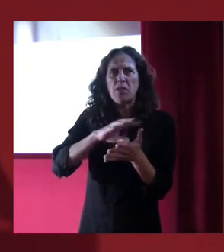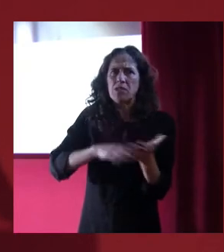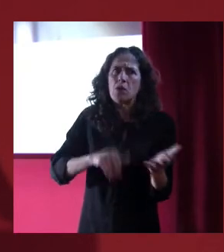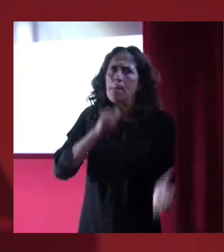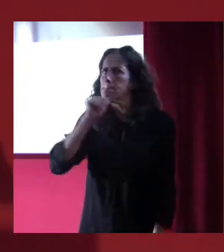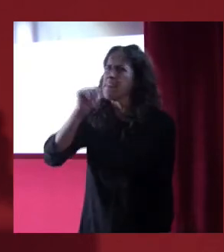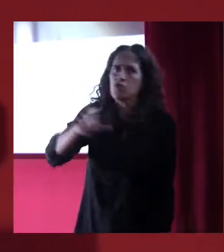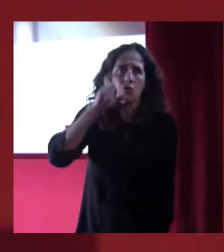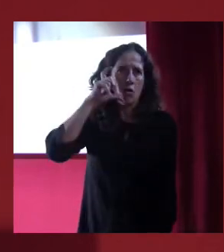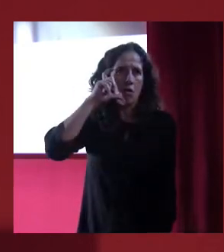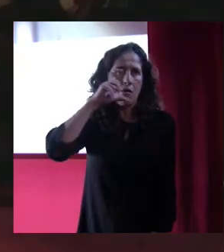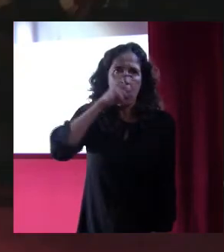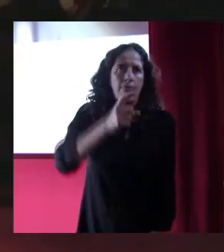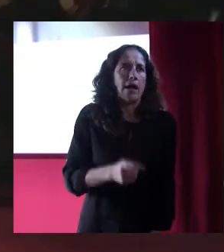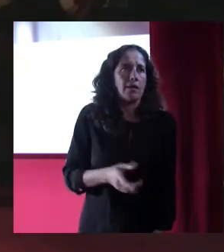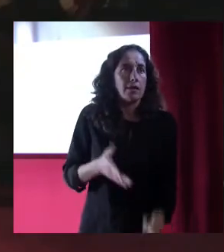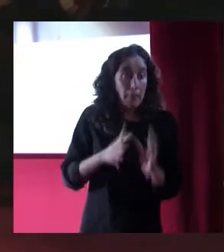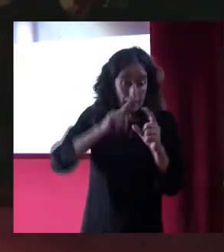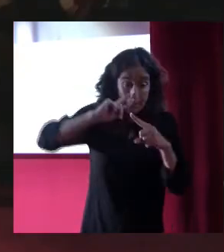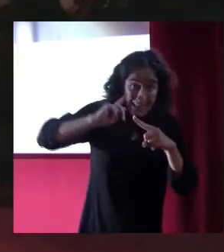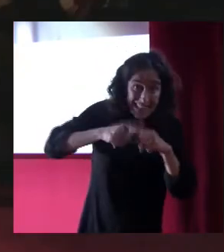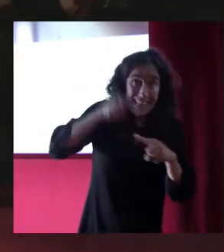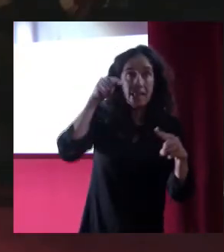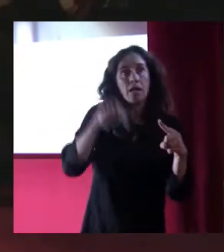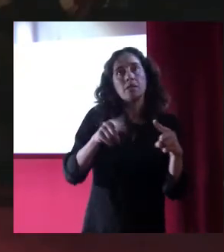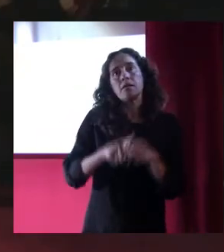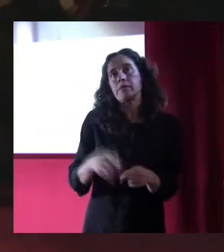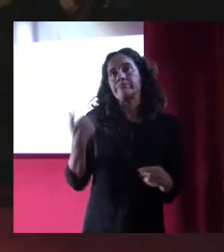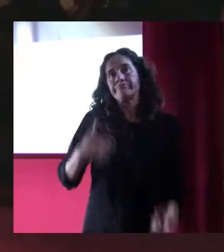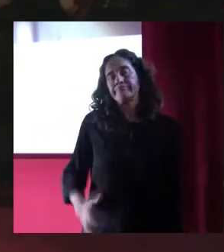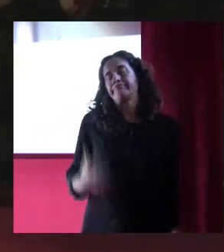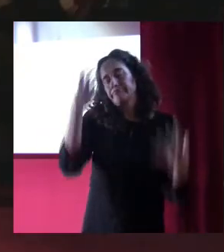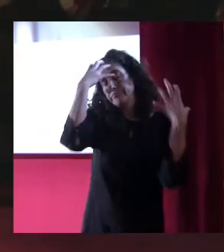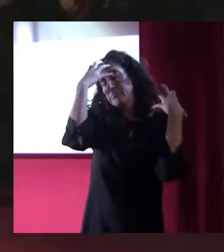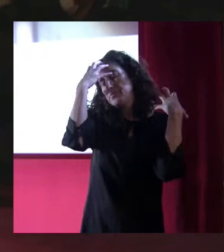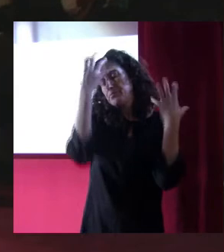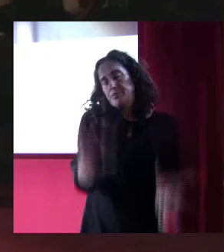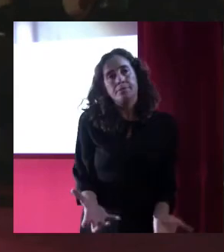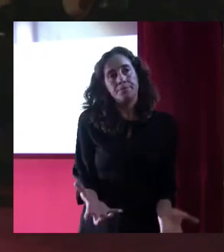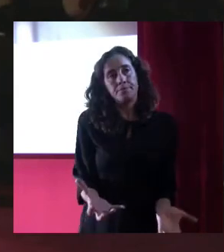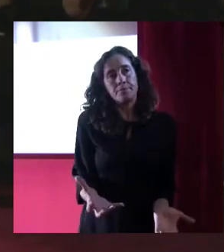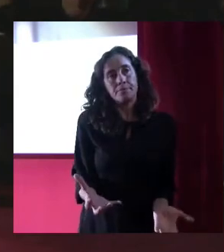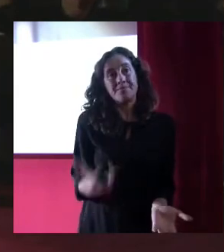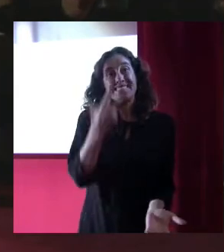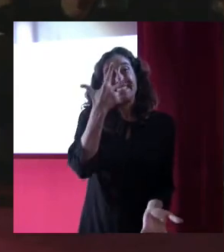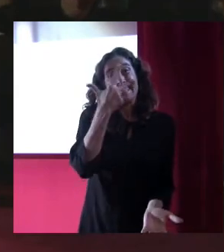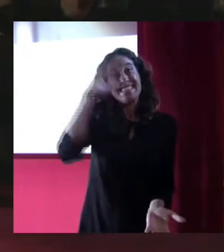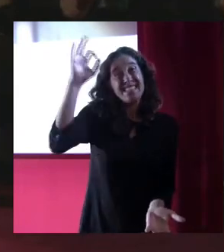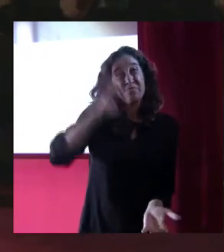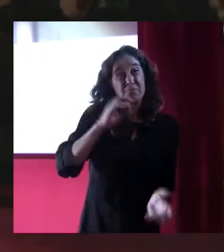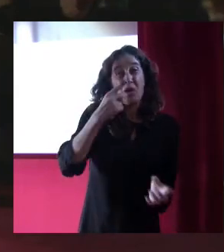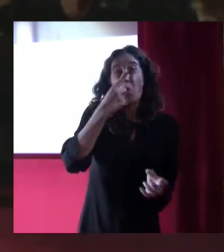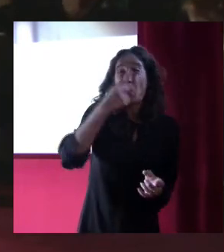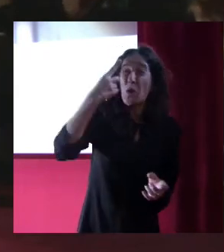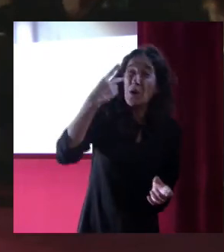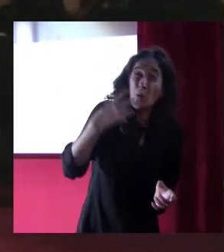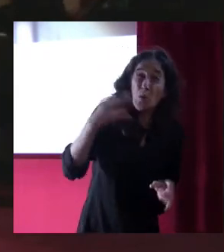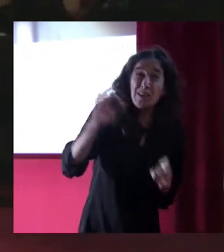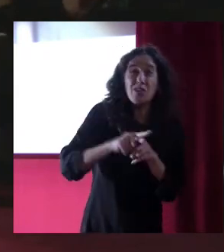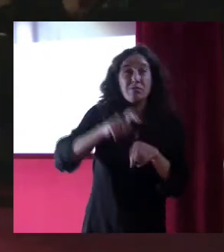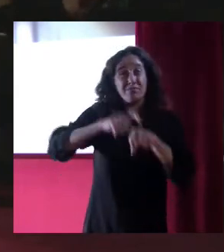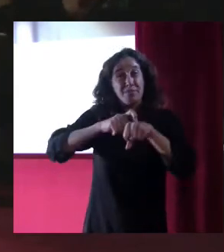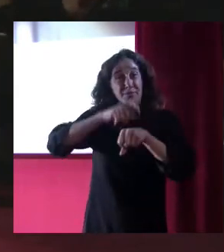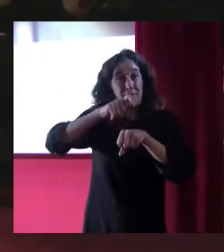més demolidora. La meitat d'aquests s'ha rendit. S'ha rendit. Una tercera part de barcelonins i